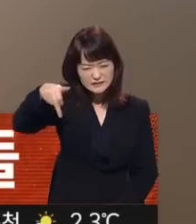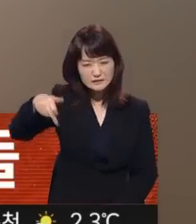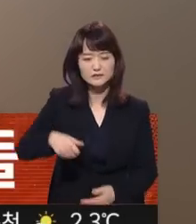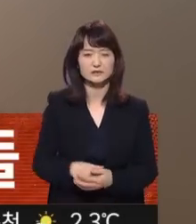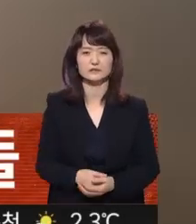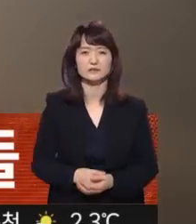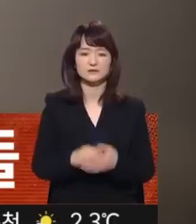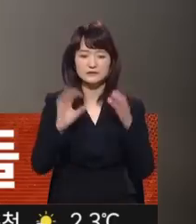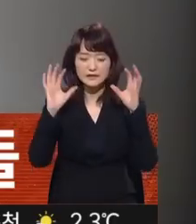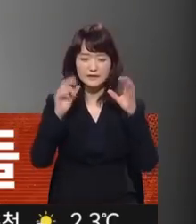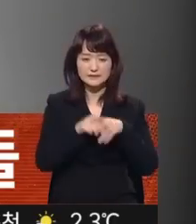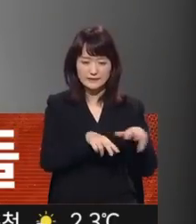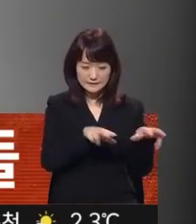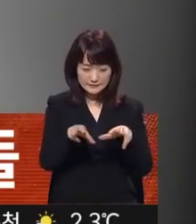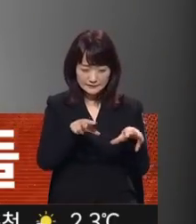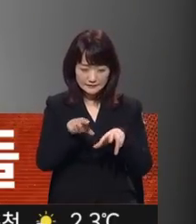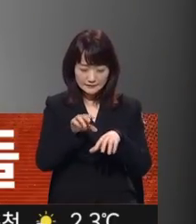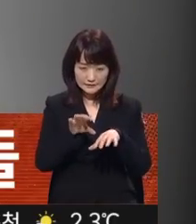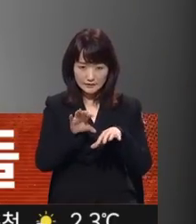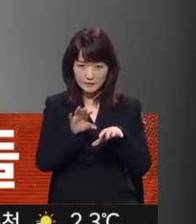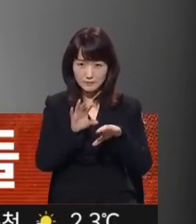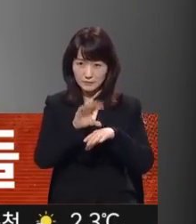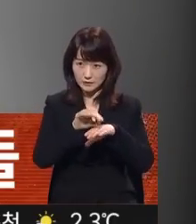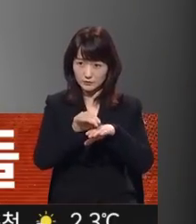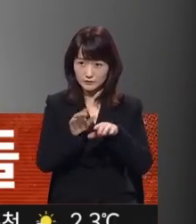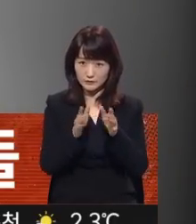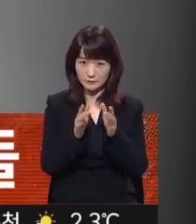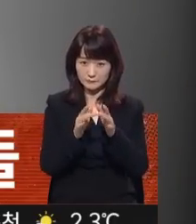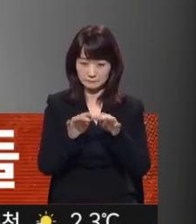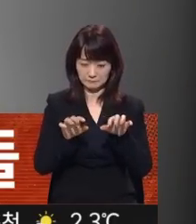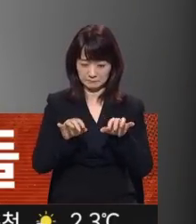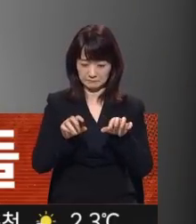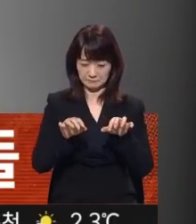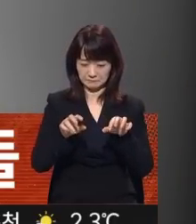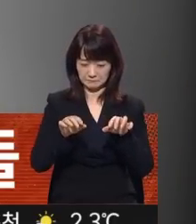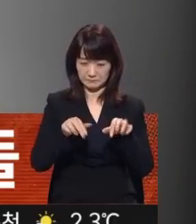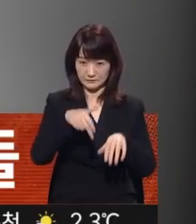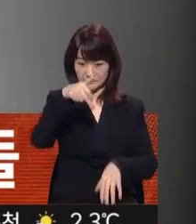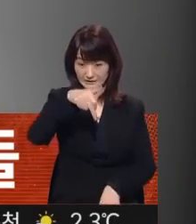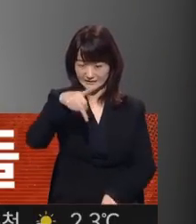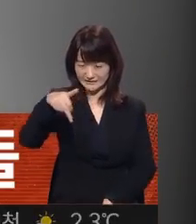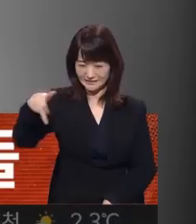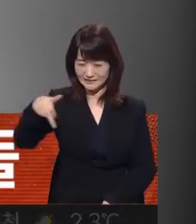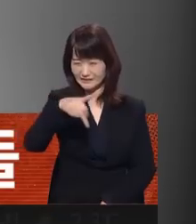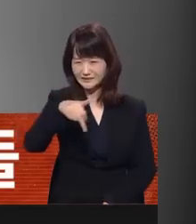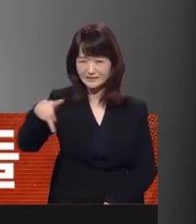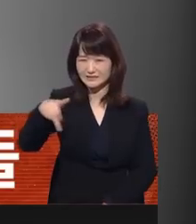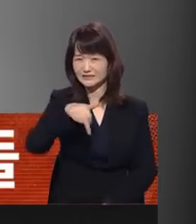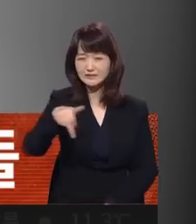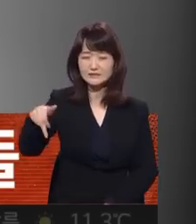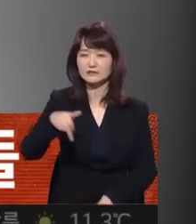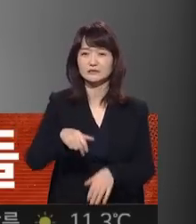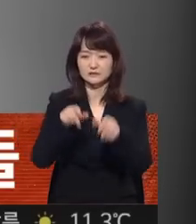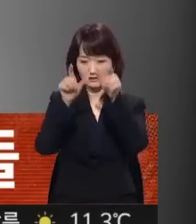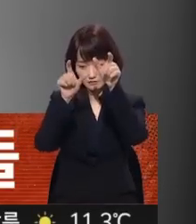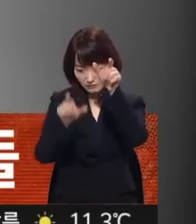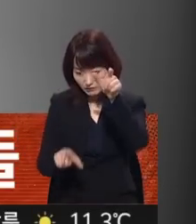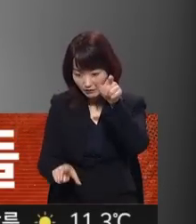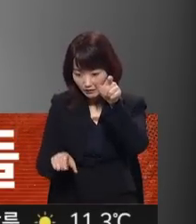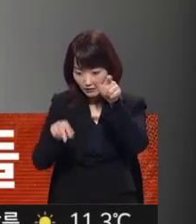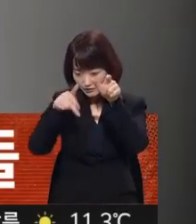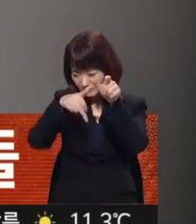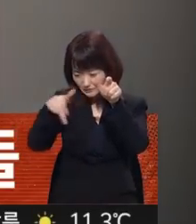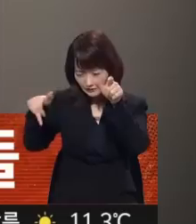애들이 실시간 채팅방 올리는게 그냥 그거밖에 없어요 세상에 저걸 보면서 쟤는 지금 막이